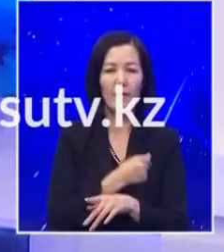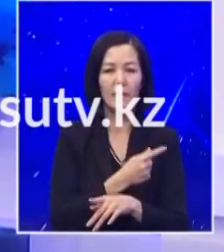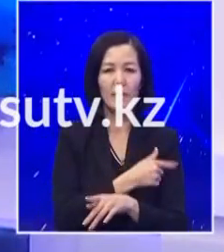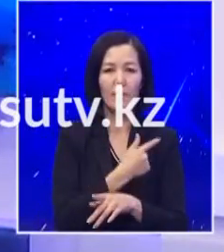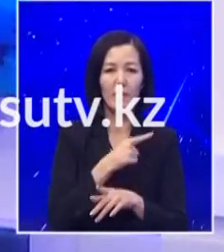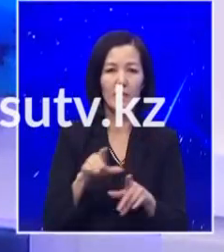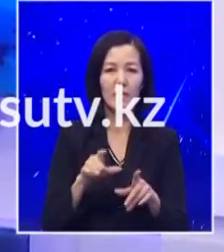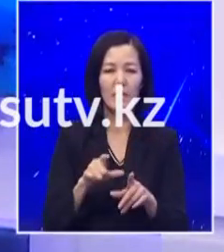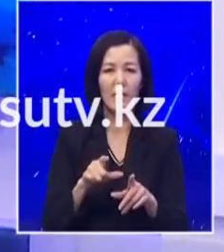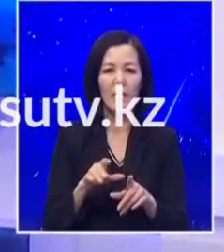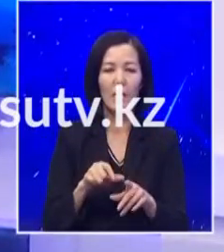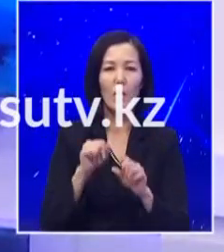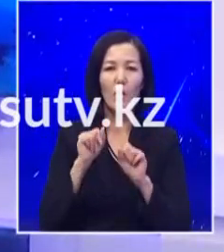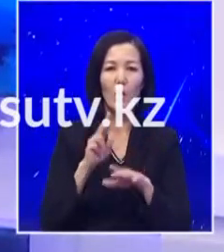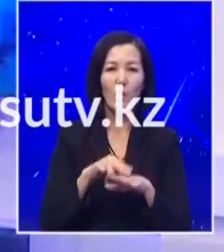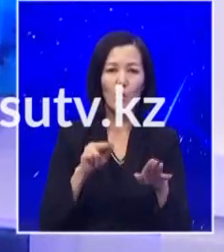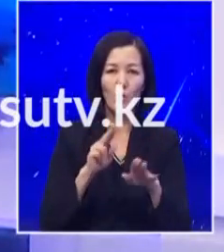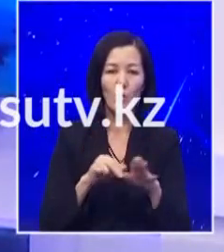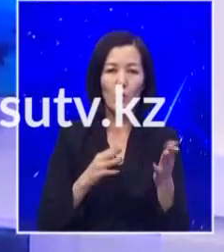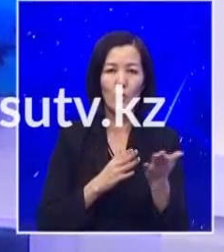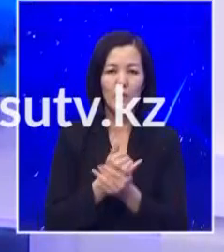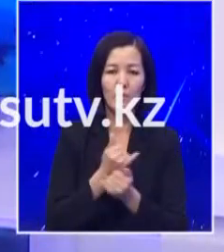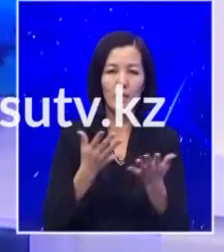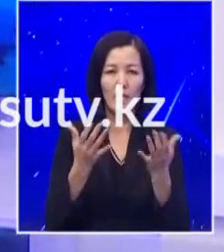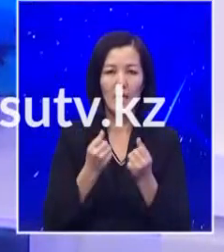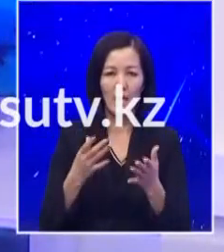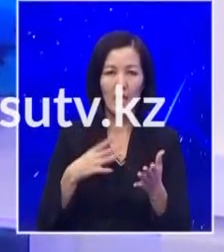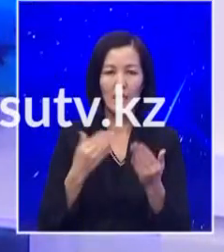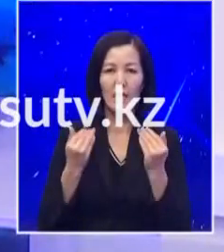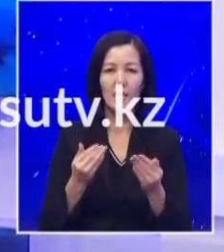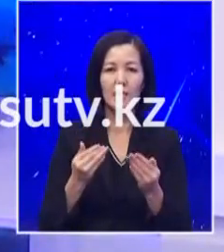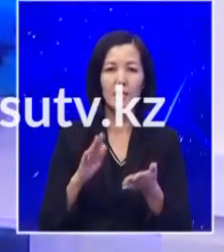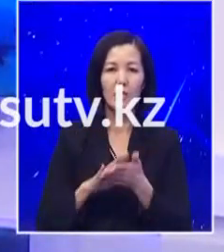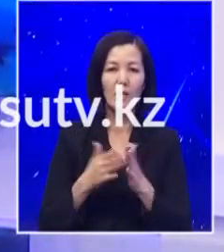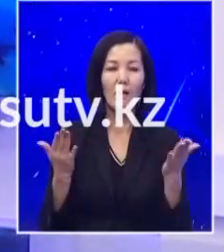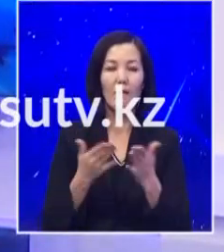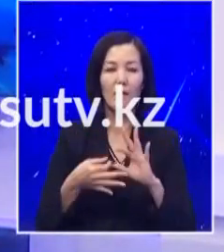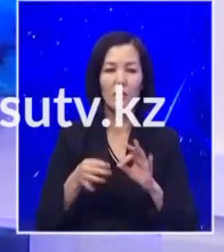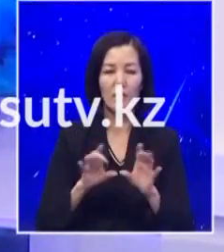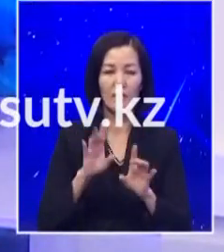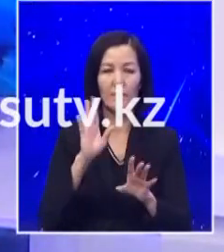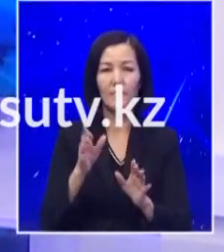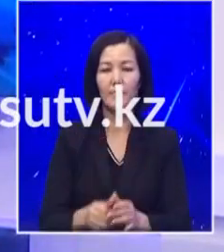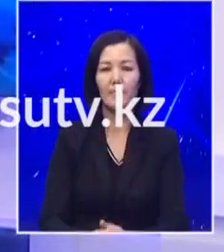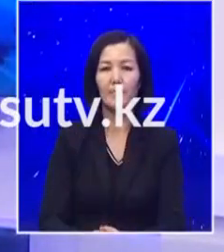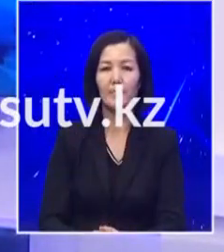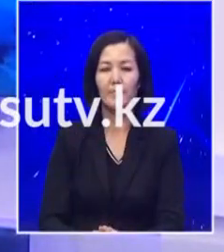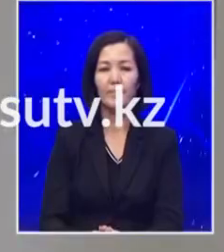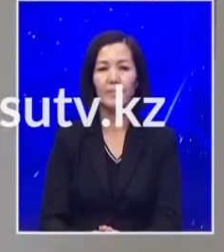медицина қызметкерлері мен құқық қорғау саласының қызметкерлері алды. Қазір олардың жағдайы қалай? Тілшіміз тілдесіп қайтты.